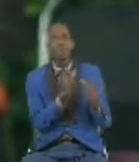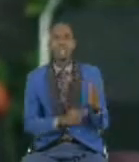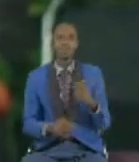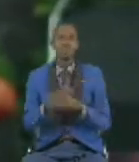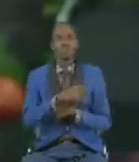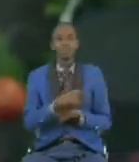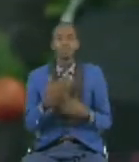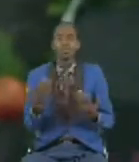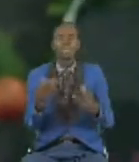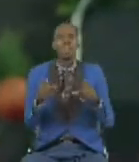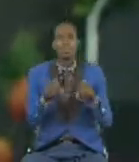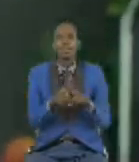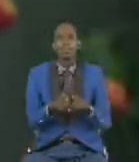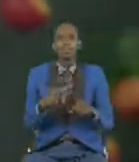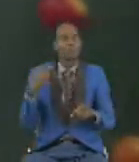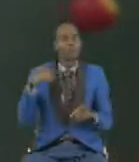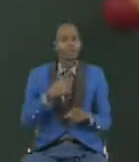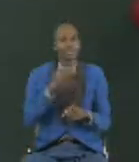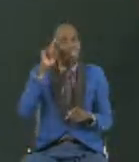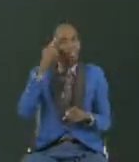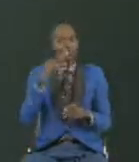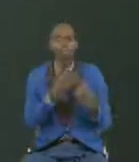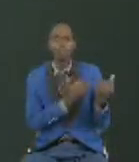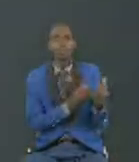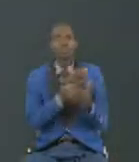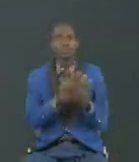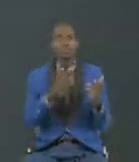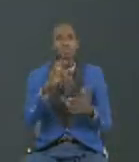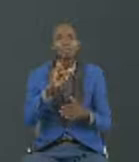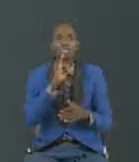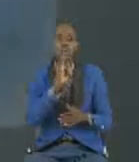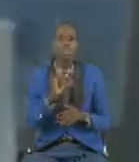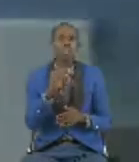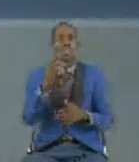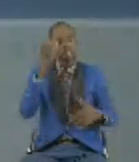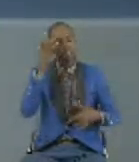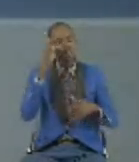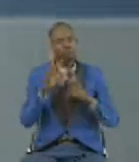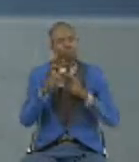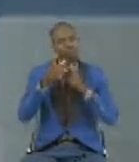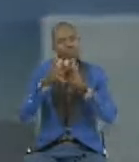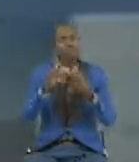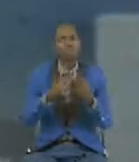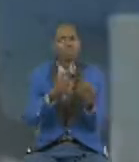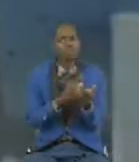il n'a pas besoin de beaucoup de courage comme nous pensons au courage. Quelqu'un malade, il court vers le docteur. Ils apprécient, ils veulent